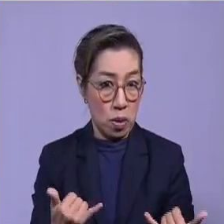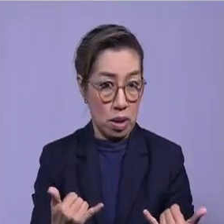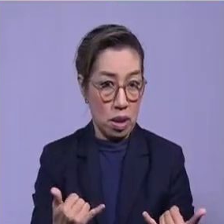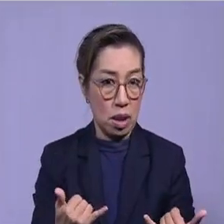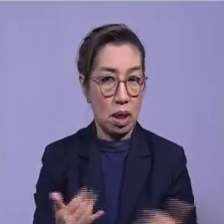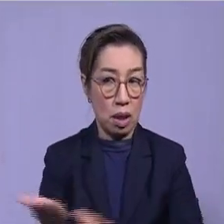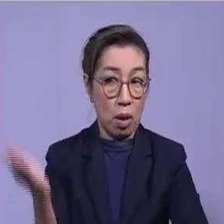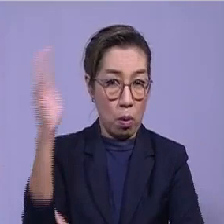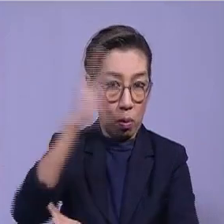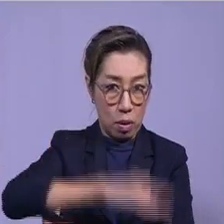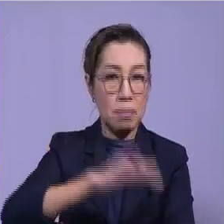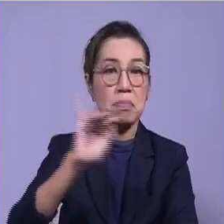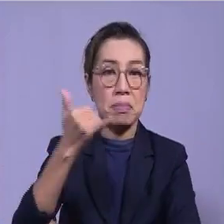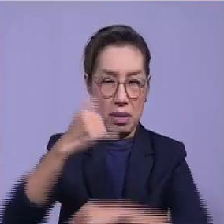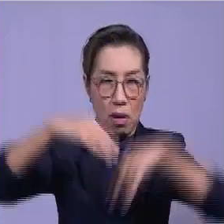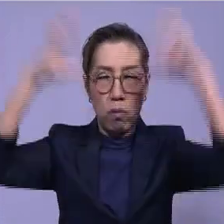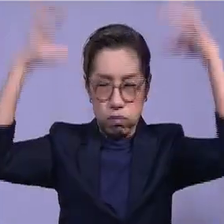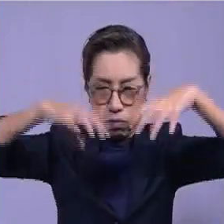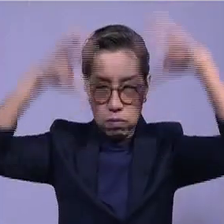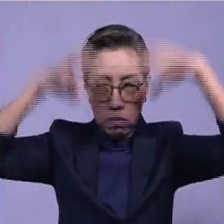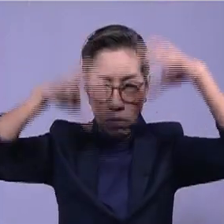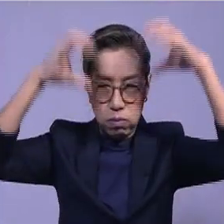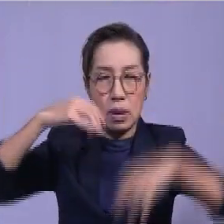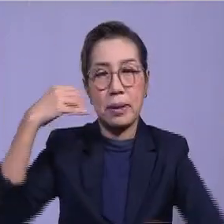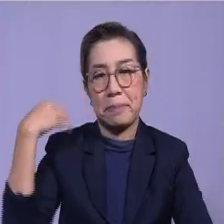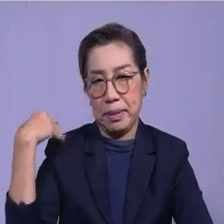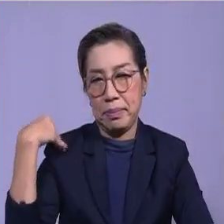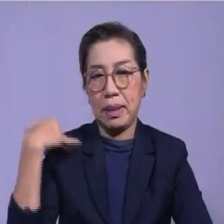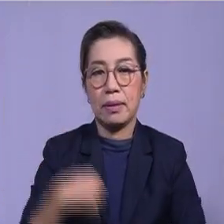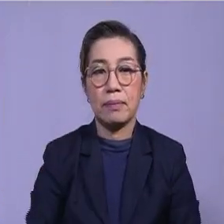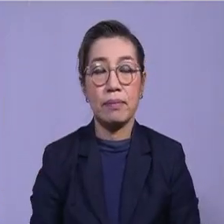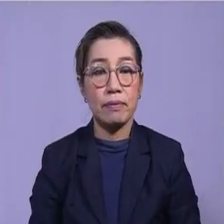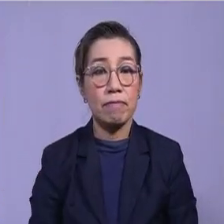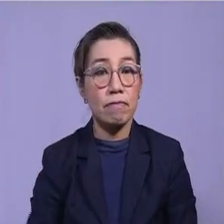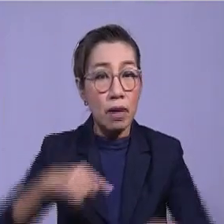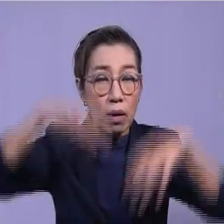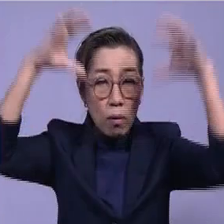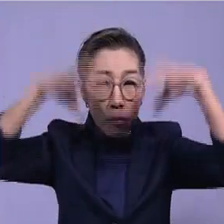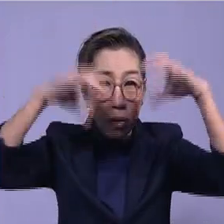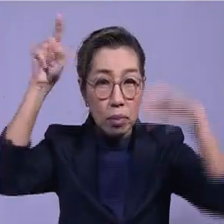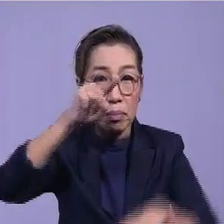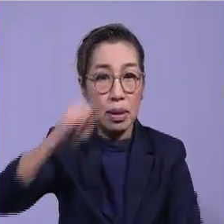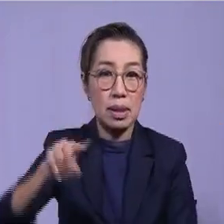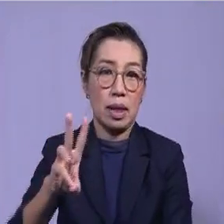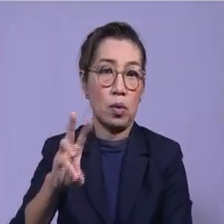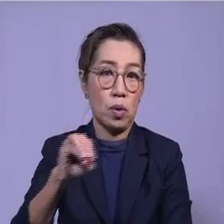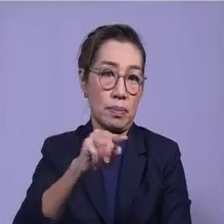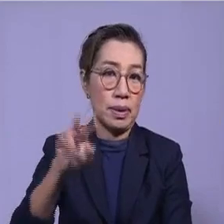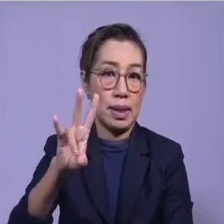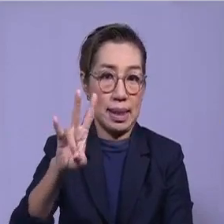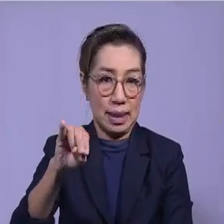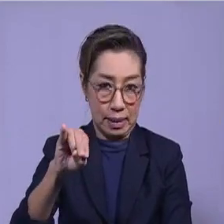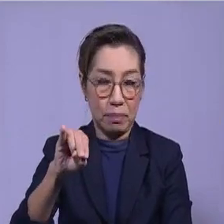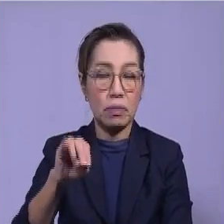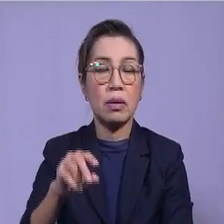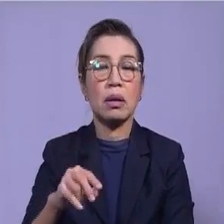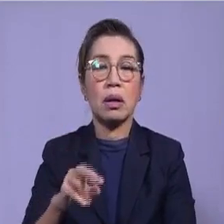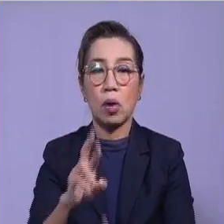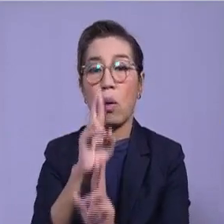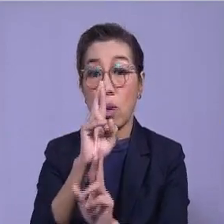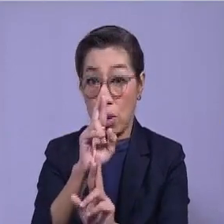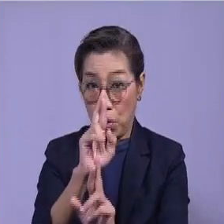ตลอดทั้งวันอาจจะมีฝนตกหนักได้อยู่ในบางพื้นที่นะครับมีฝนร้อยละ 60-70ยังไงก็ต้องระมัดระวัง